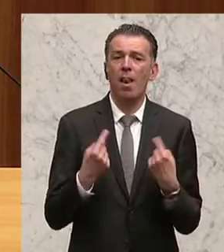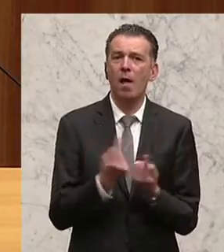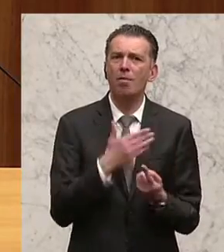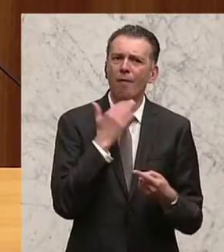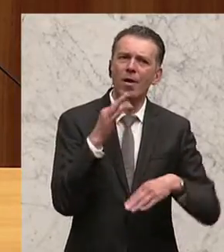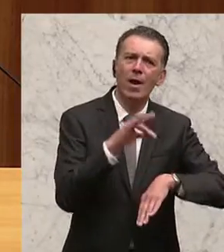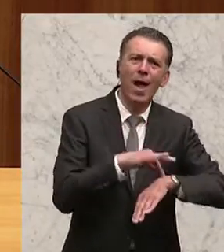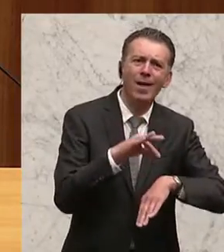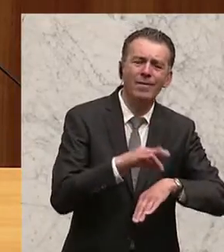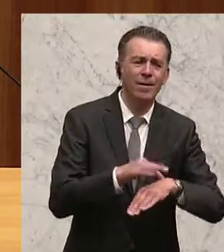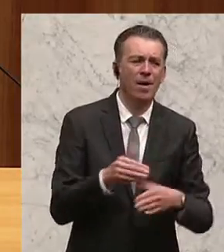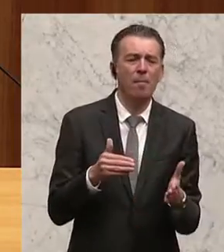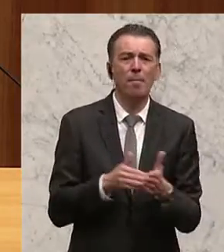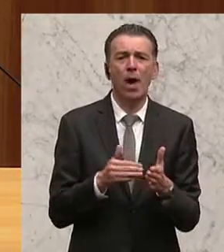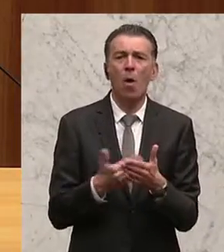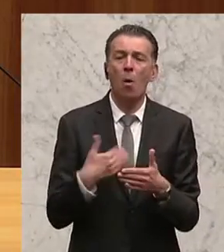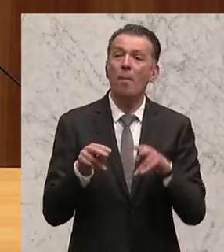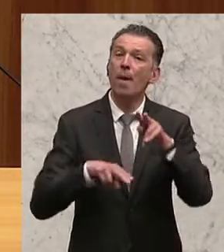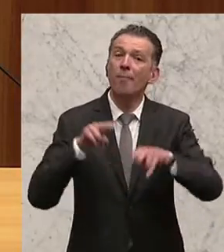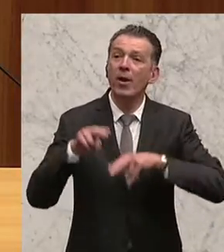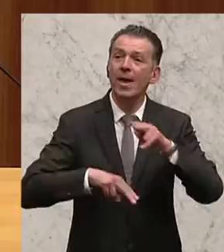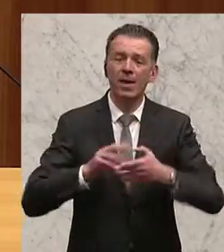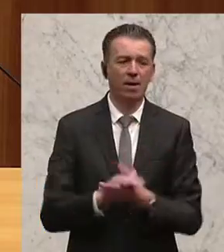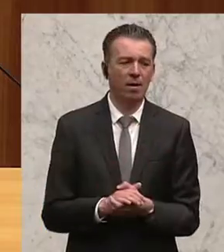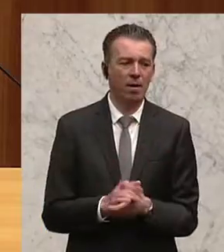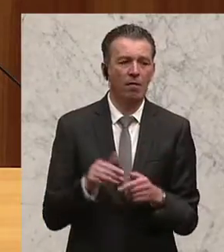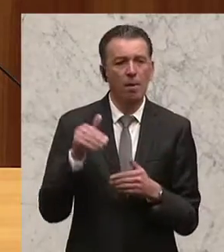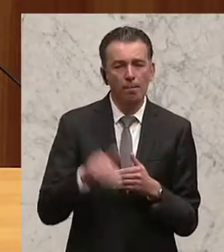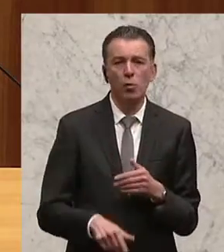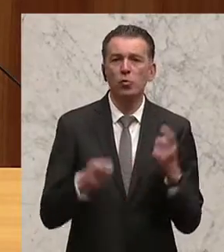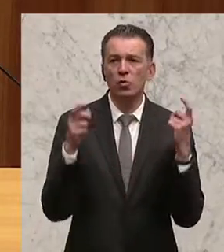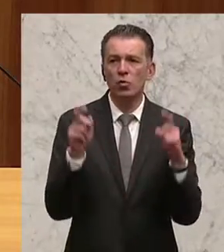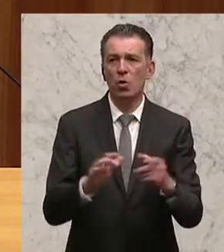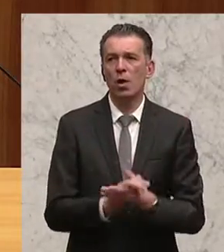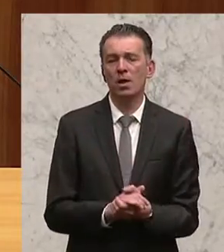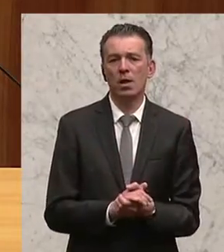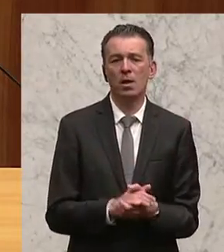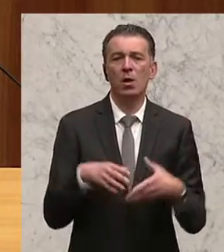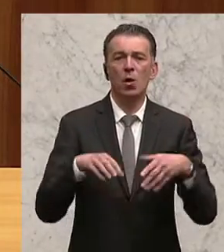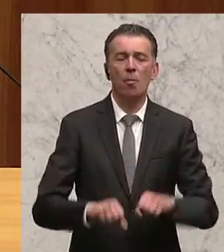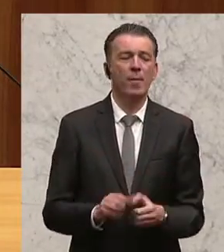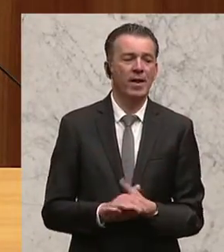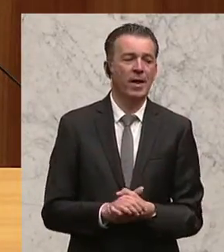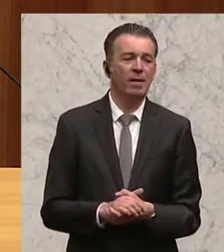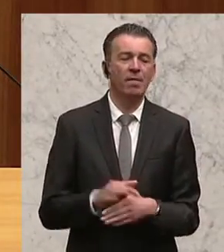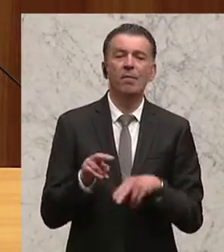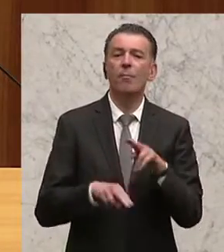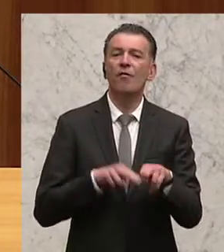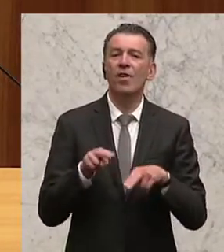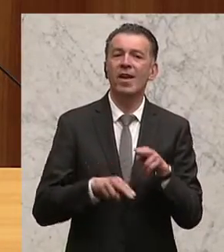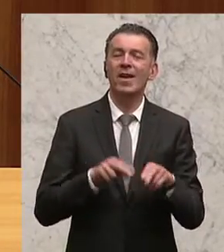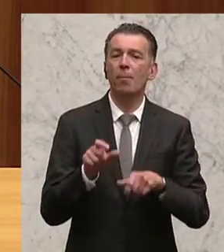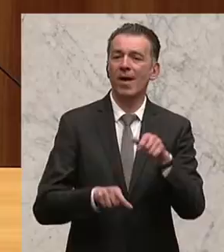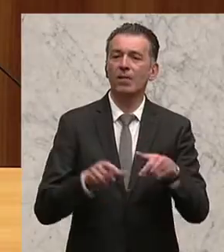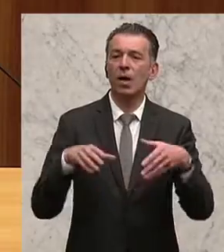Land und wir brauchen eigentlich mehr Pflegepersonal und wir müssen dafür sorgen, dass die Kompetenzen, die das